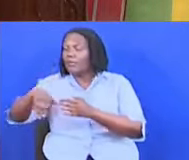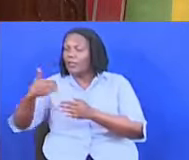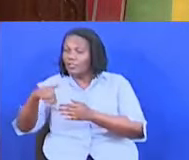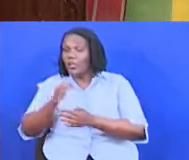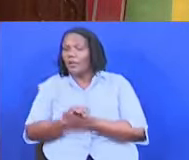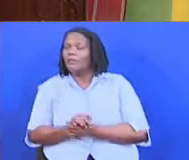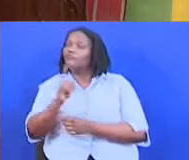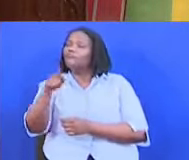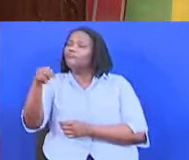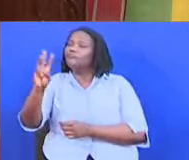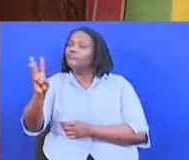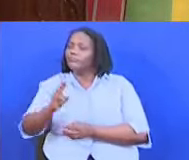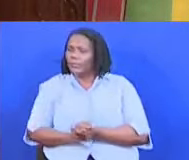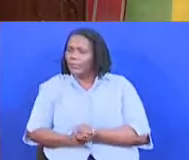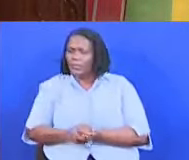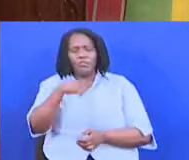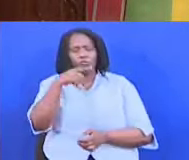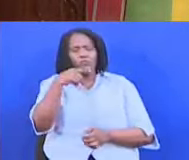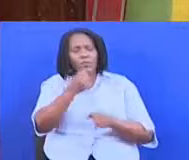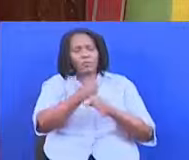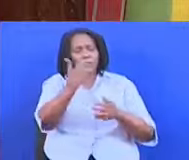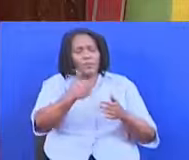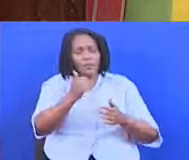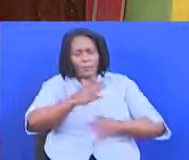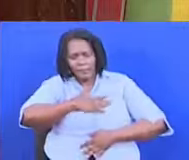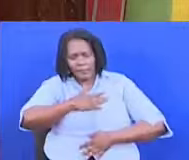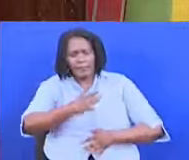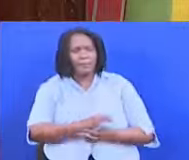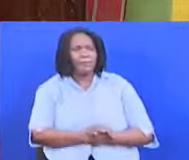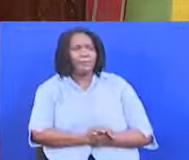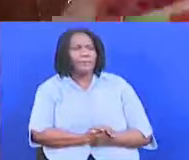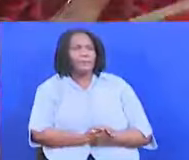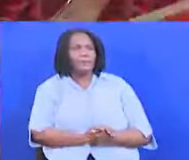uko wapi? Zungumza na wafanyabiashara. Asante mheshimiwa Spika.